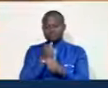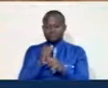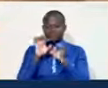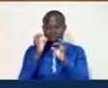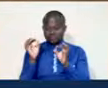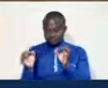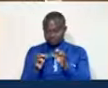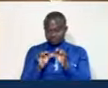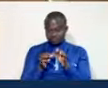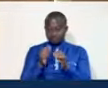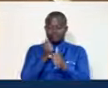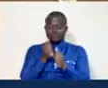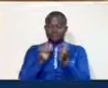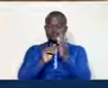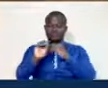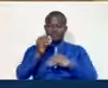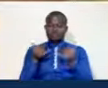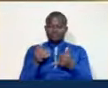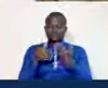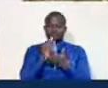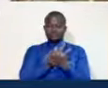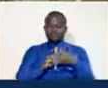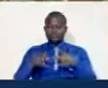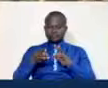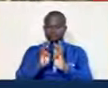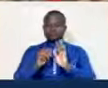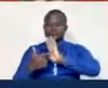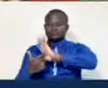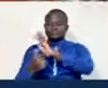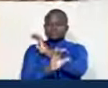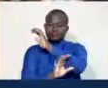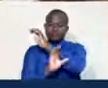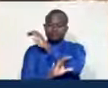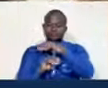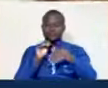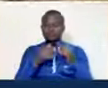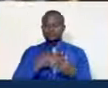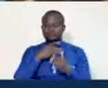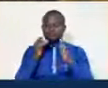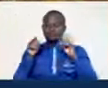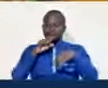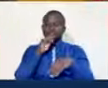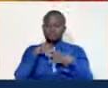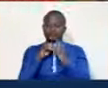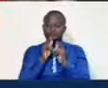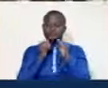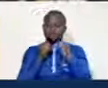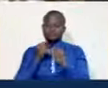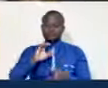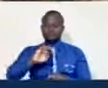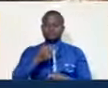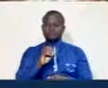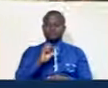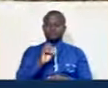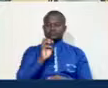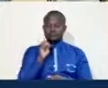Ku babikora ndetse bakanabicuruza ngo ubu ni bumwe mu buryo bwo kumenyekanisha igihugu ku bashyitsi bategerejwe mu nama mpuzamahanga ya CHOGM itegerejwe mu